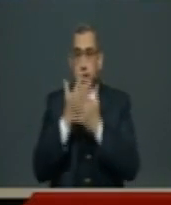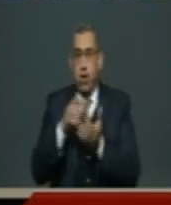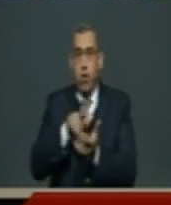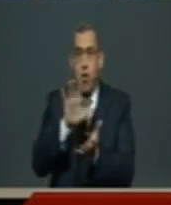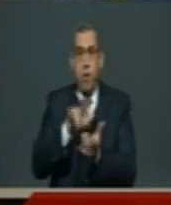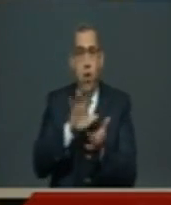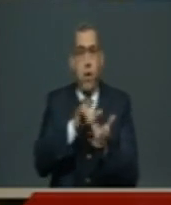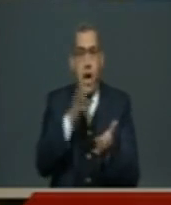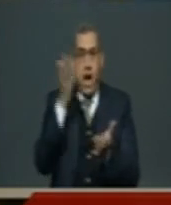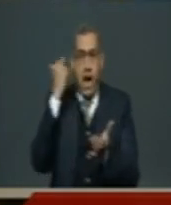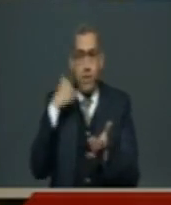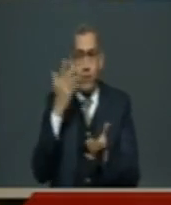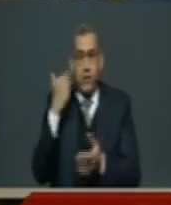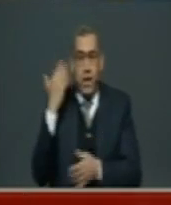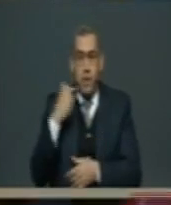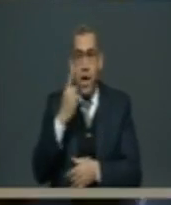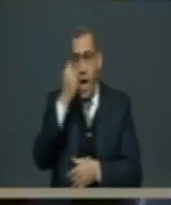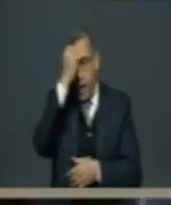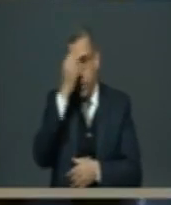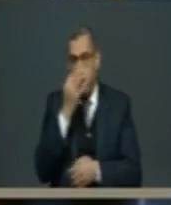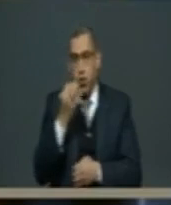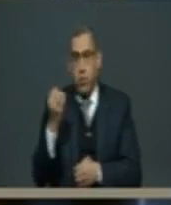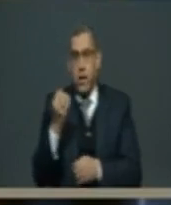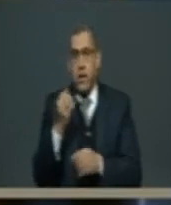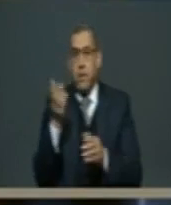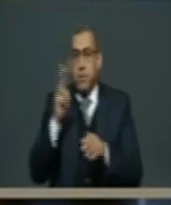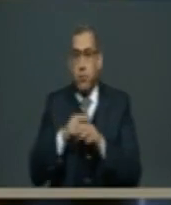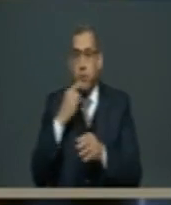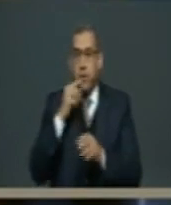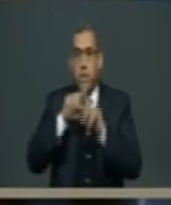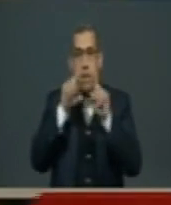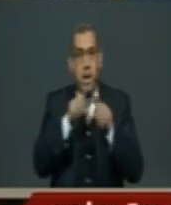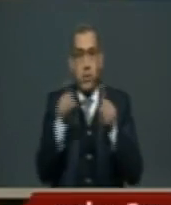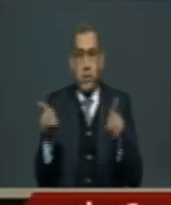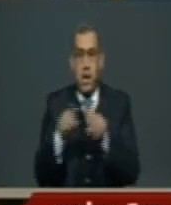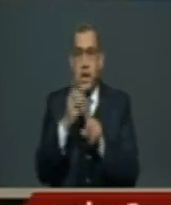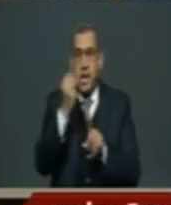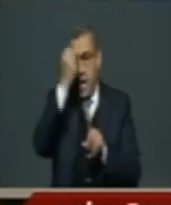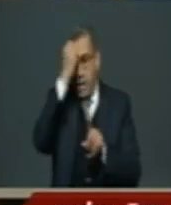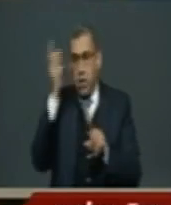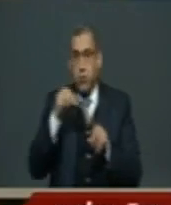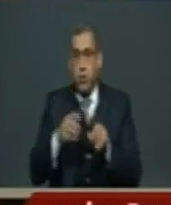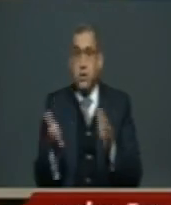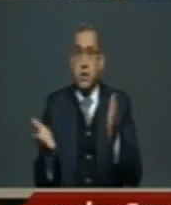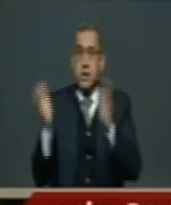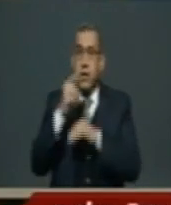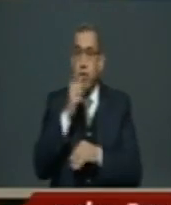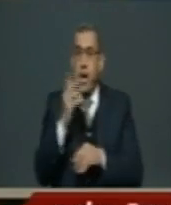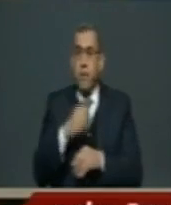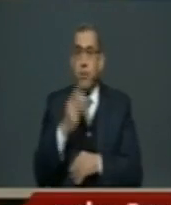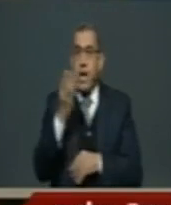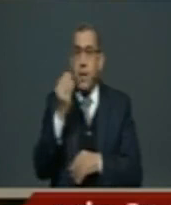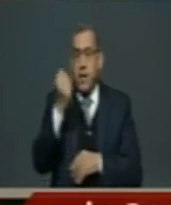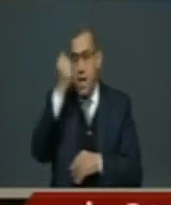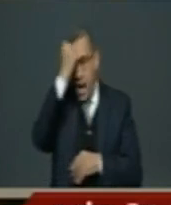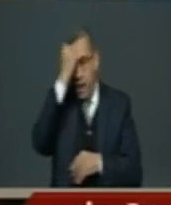كان عندنا فقط 1300 زائد البدالين 30 ألف، يعني النهاردة بنتكلم فوق 40 ألف